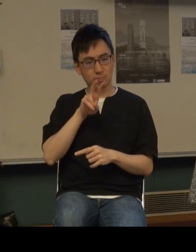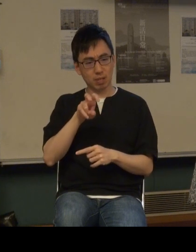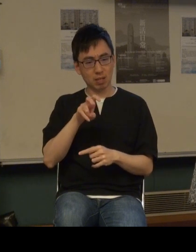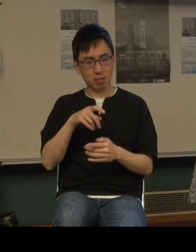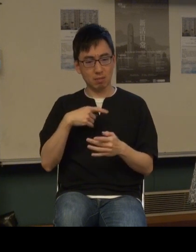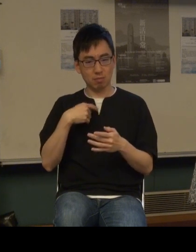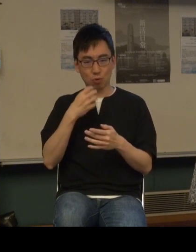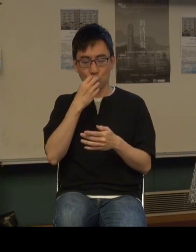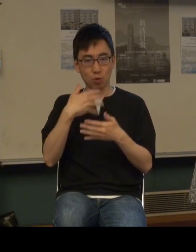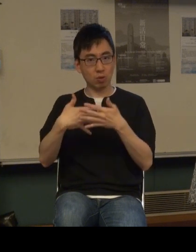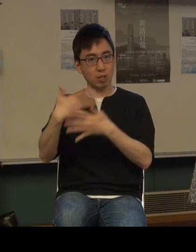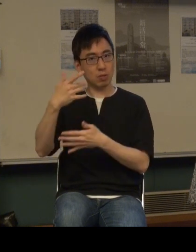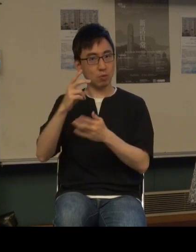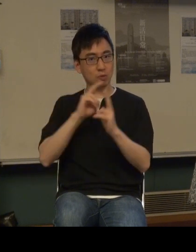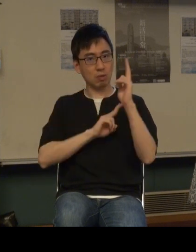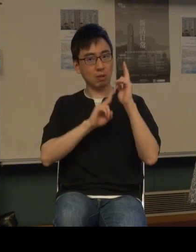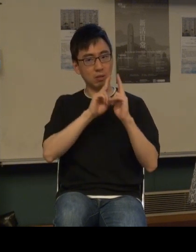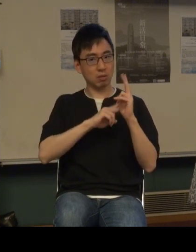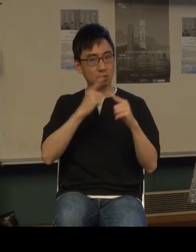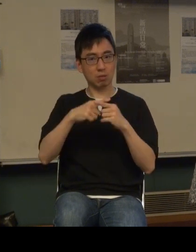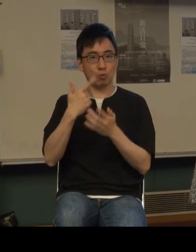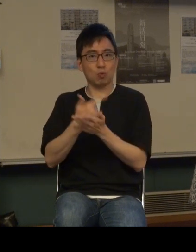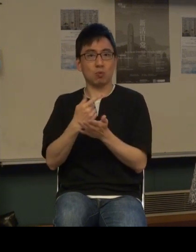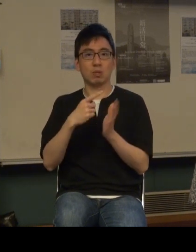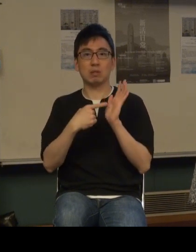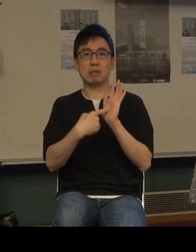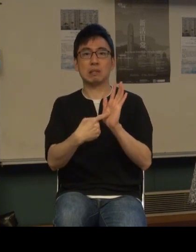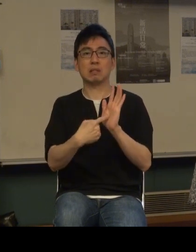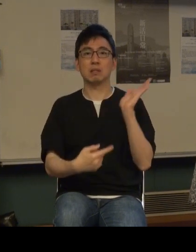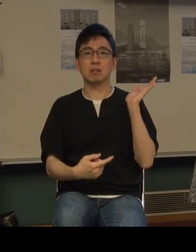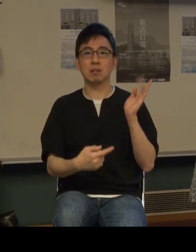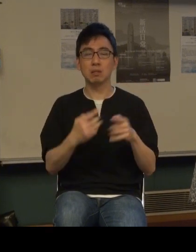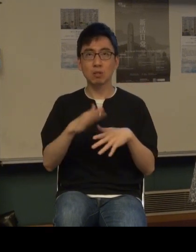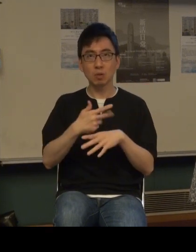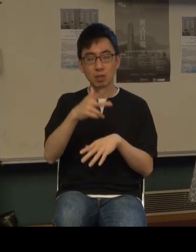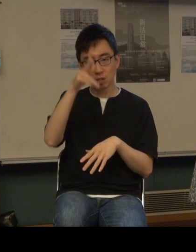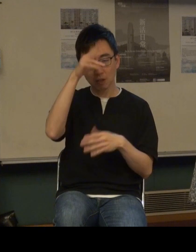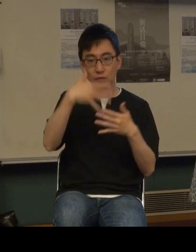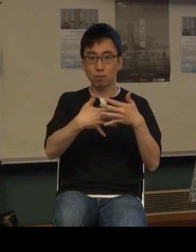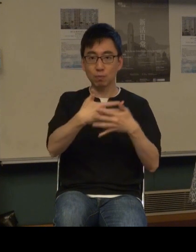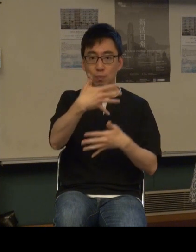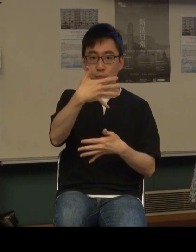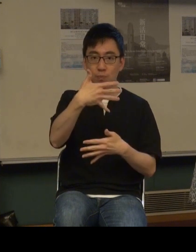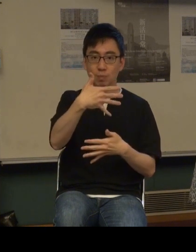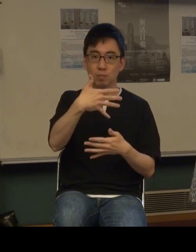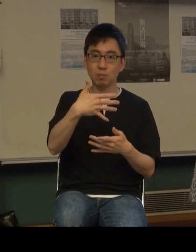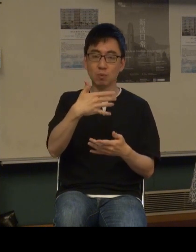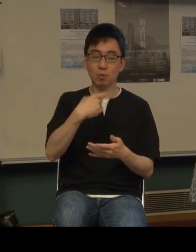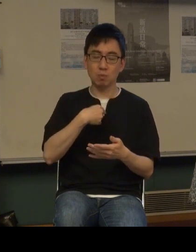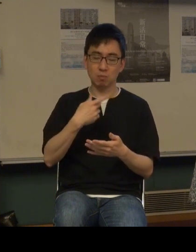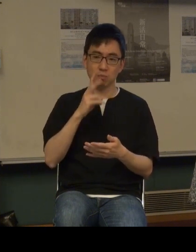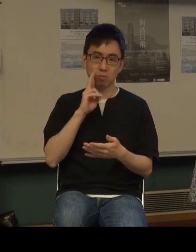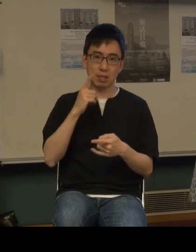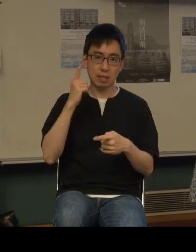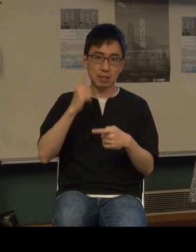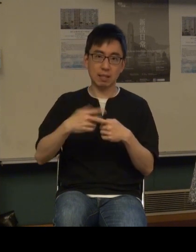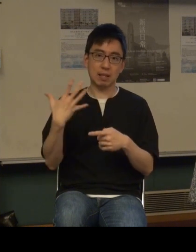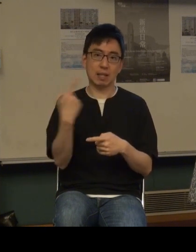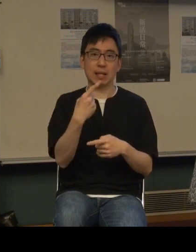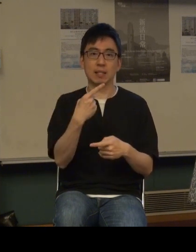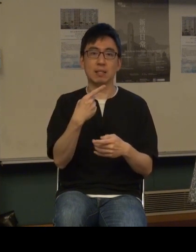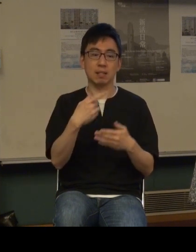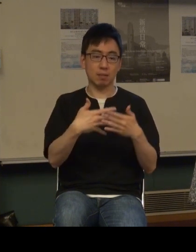建築史裏面咧，其實係一個好緊要嘅一個例子啊。因為喺政府嘅建築裏面咧，呢一個似乎係第一座見到咧，係